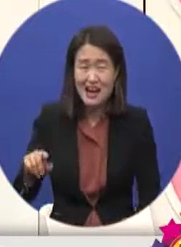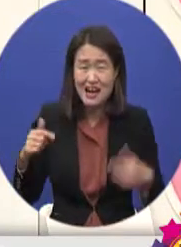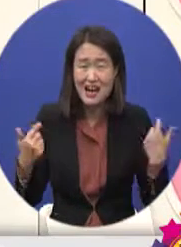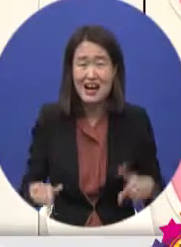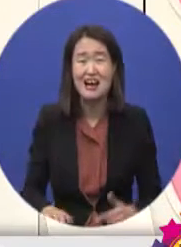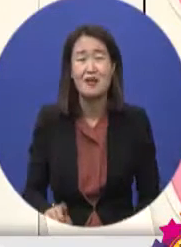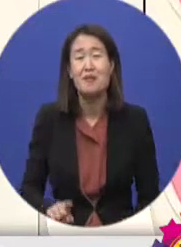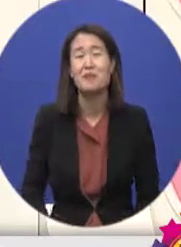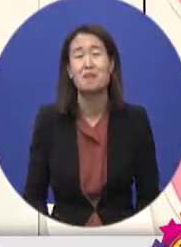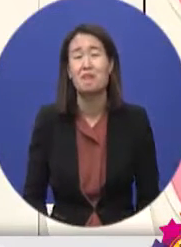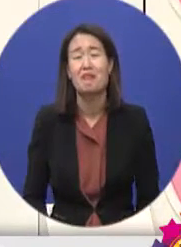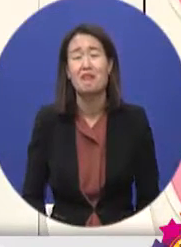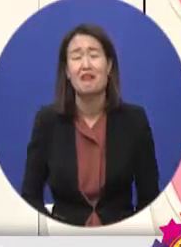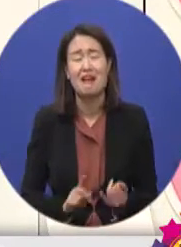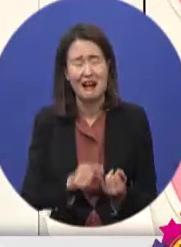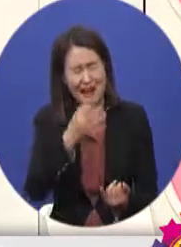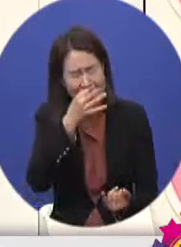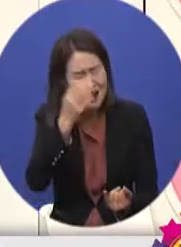호정이를 진땀을 빼는지